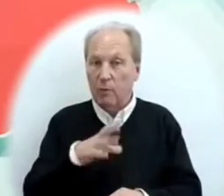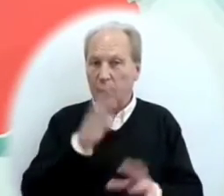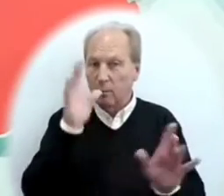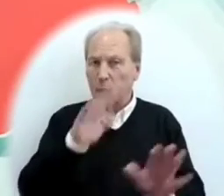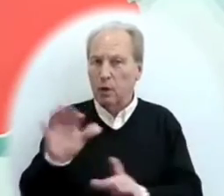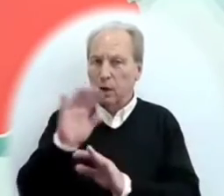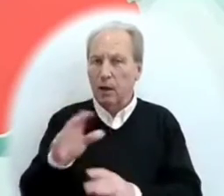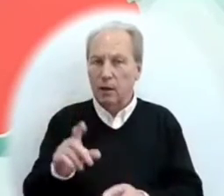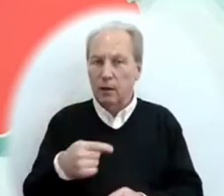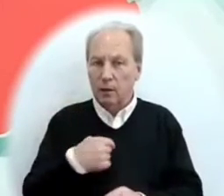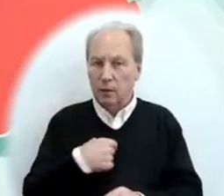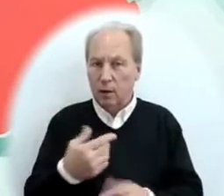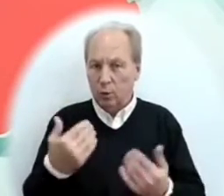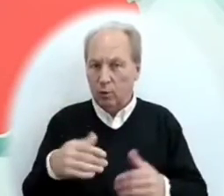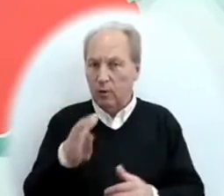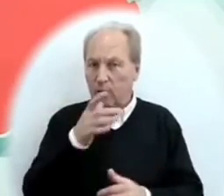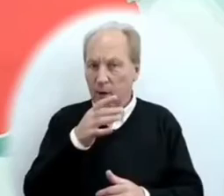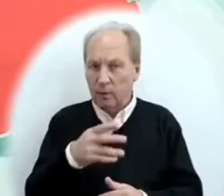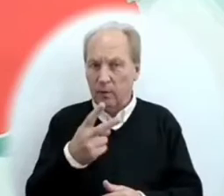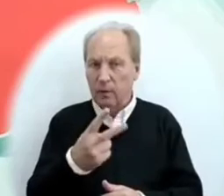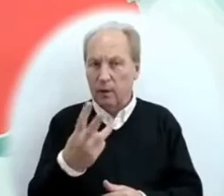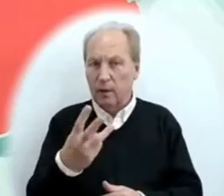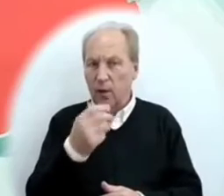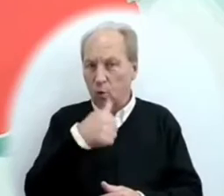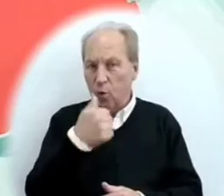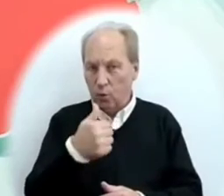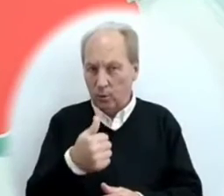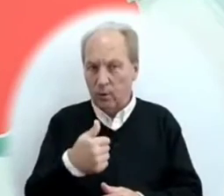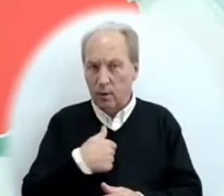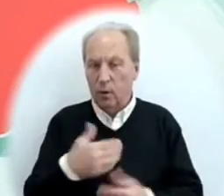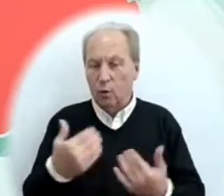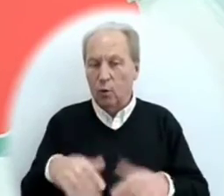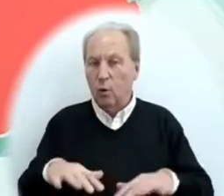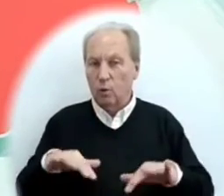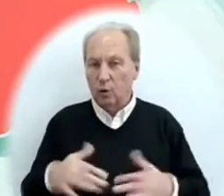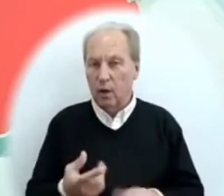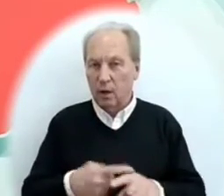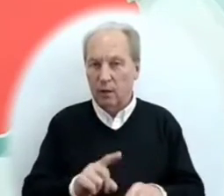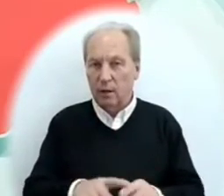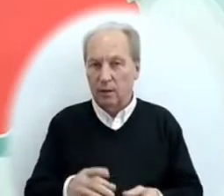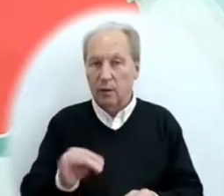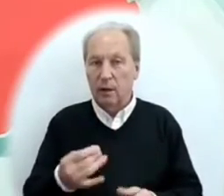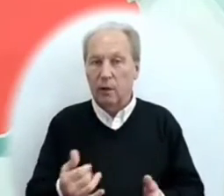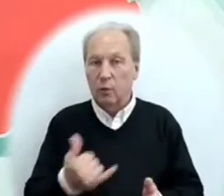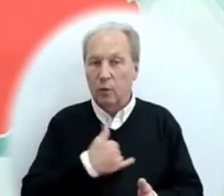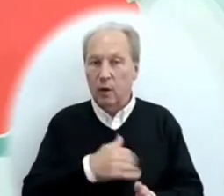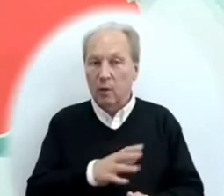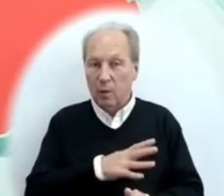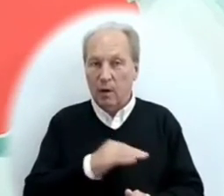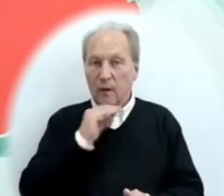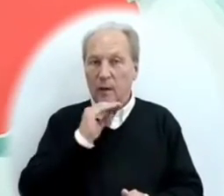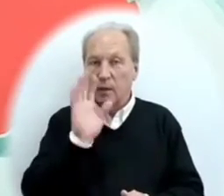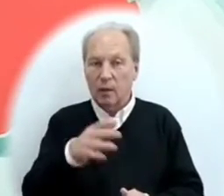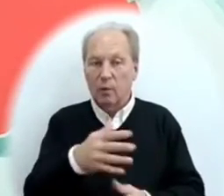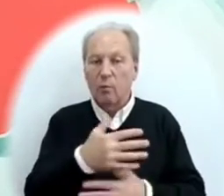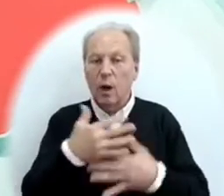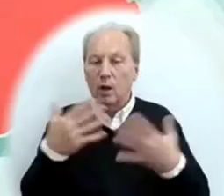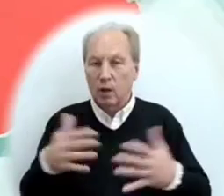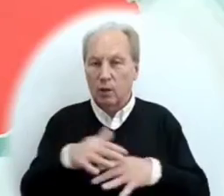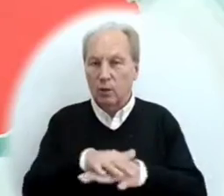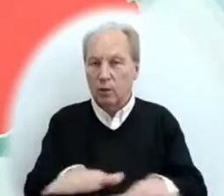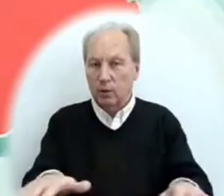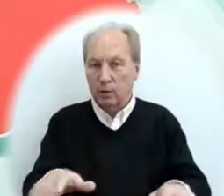уже была 23 года в сетевом, я уже достаточно устала от этого. У меня была достаточно большая структура, и, в общем, я